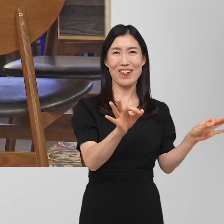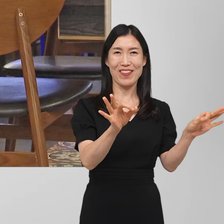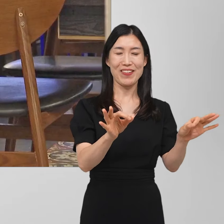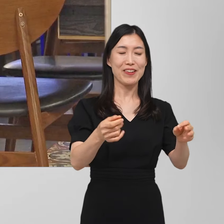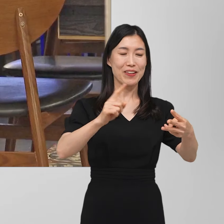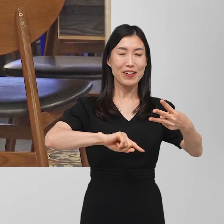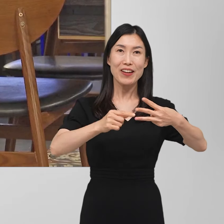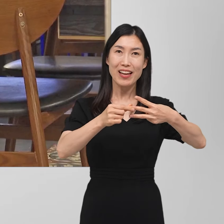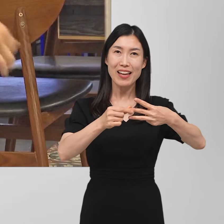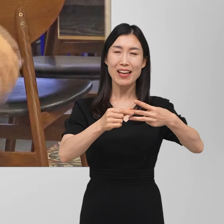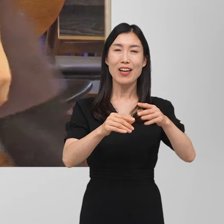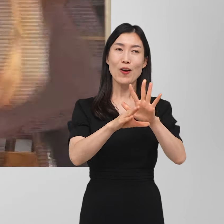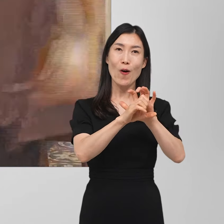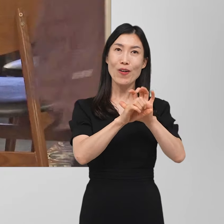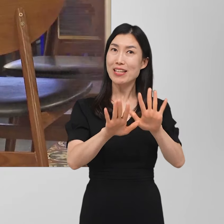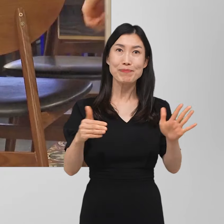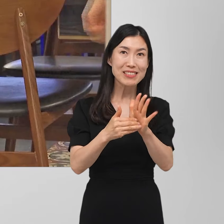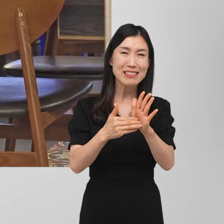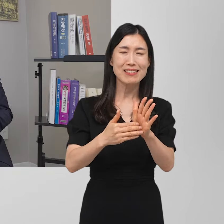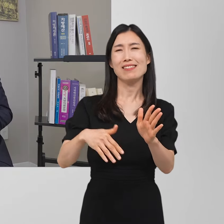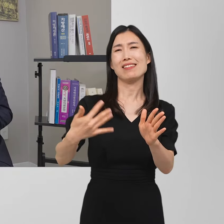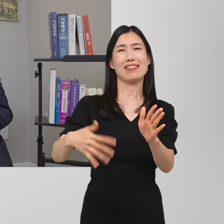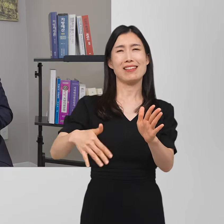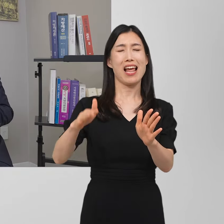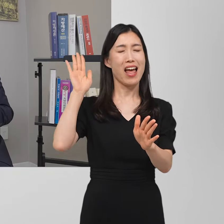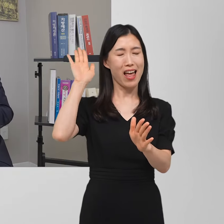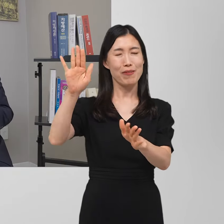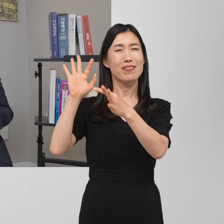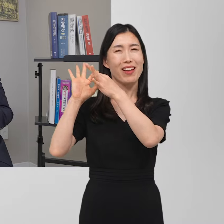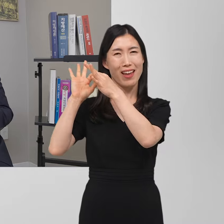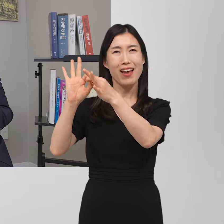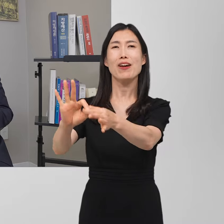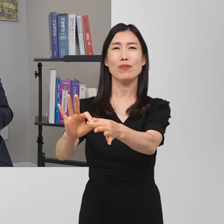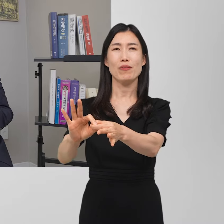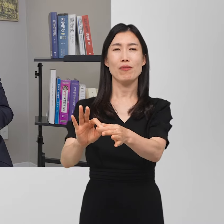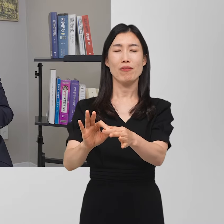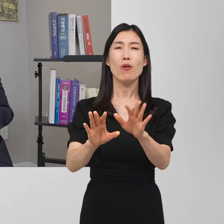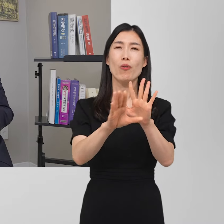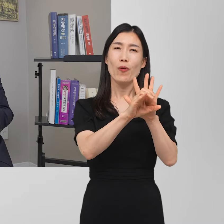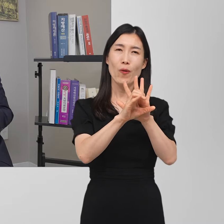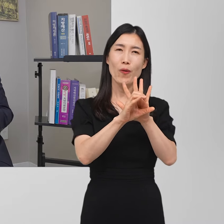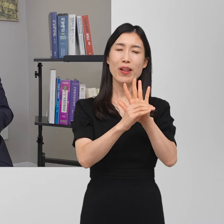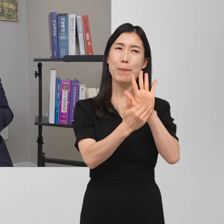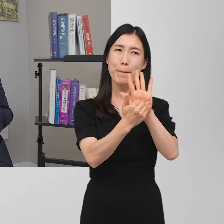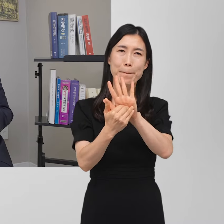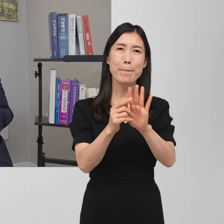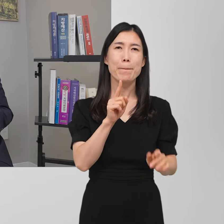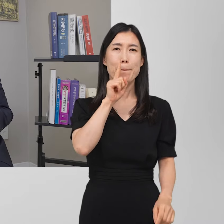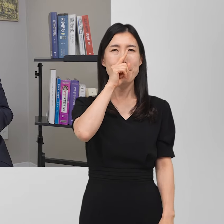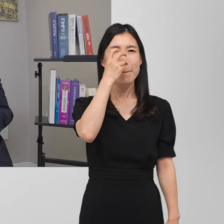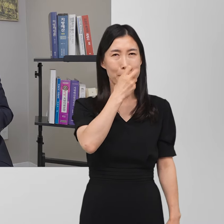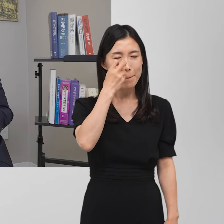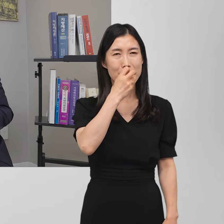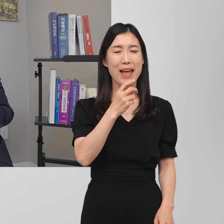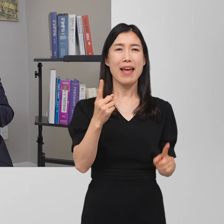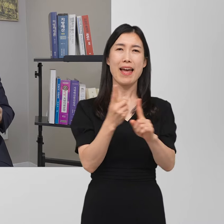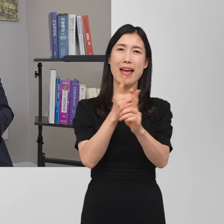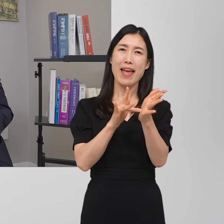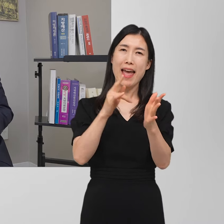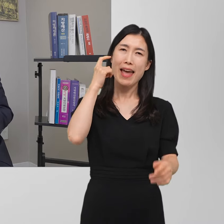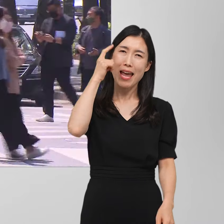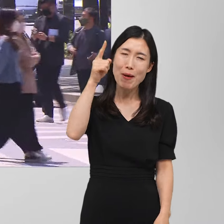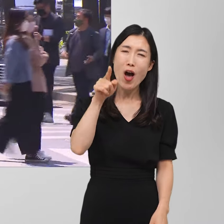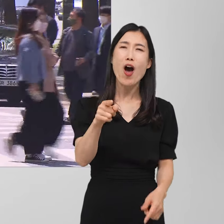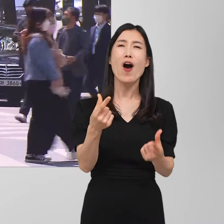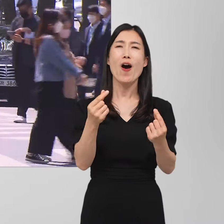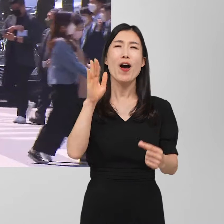다 채워준다는 그런 의미이고요. 두 번째, 방역 소요 보강 및 향후 의료체계 전환 뒷받침이라는 건